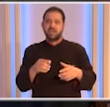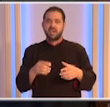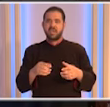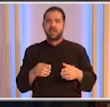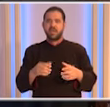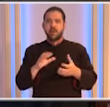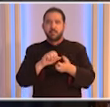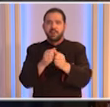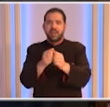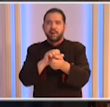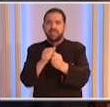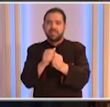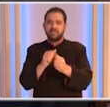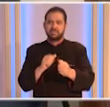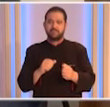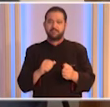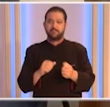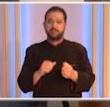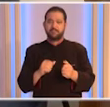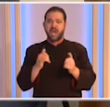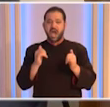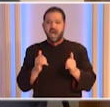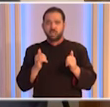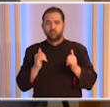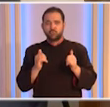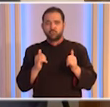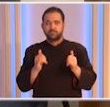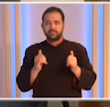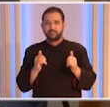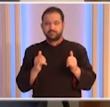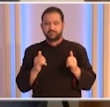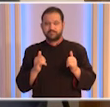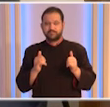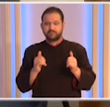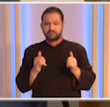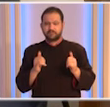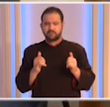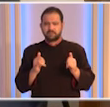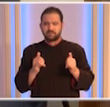ce ei plămădesc. Și atunci